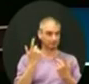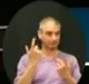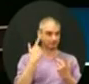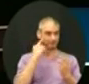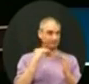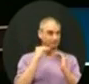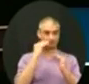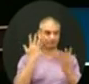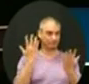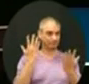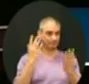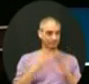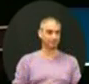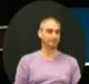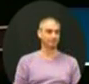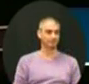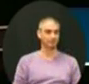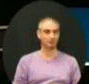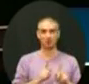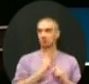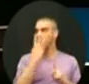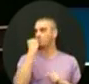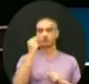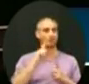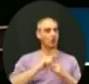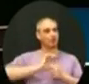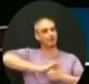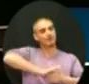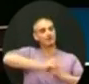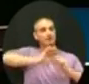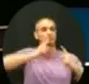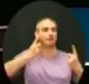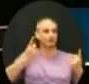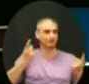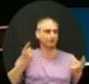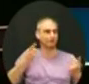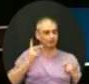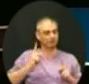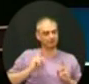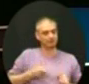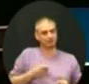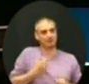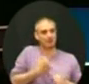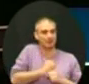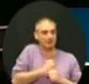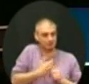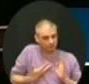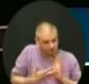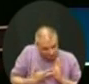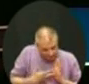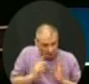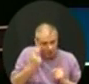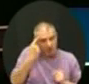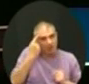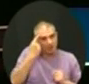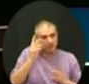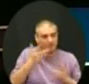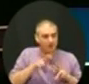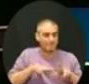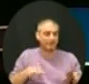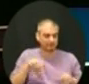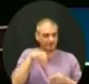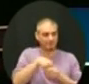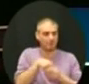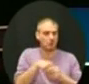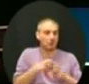ברמה של פוטין או של דיקטטורים אחרים, אז הוא יצטרך לעשות בדיקה, הוא באמת יוכל לדעת את המצב